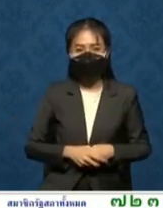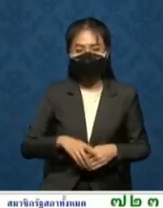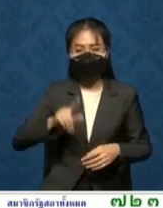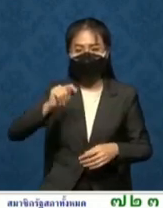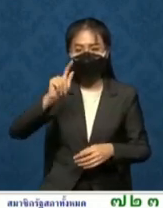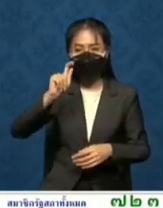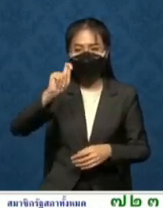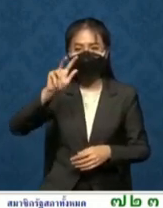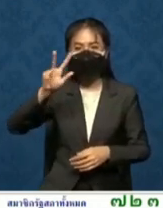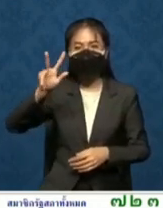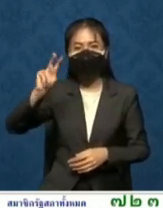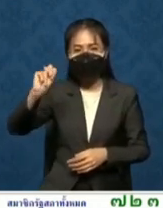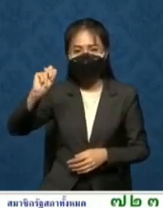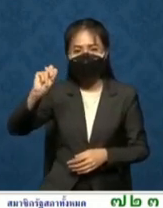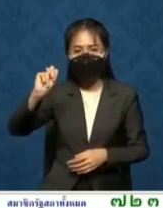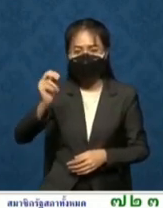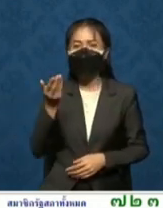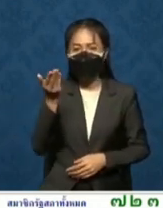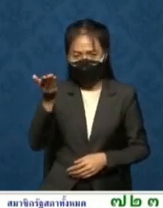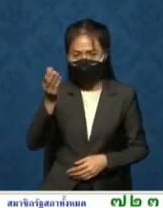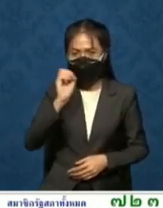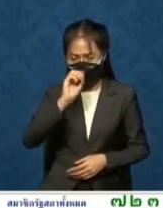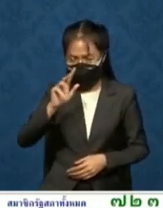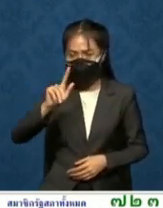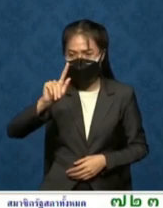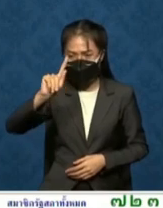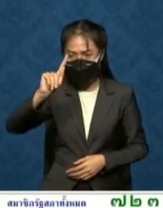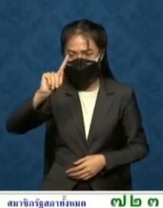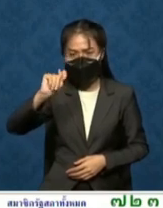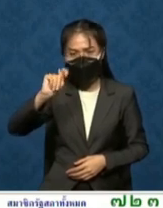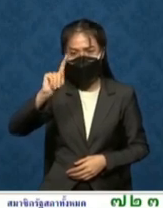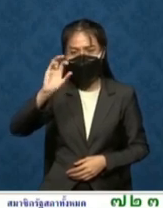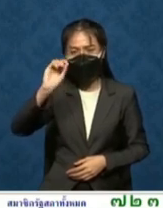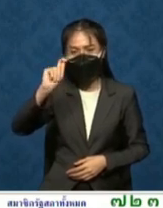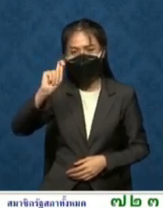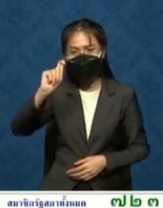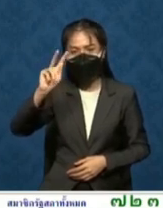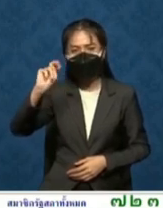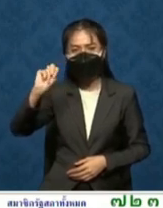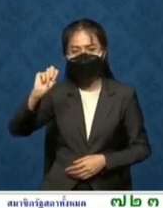ถอนนะครับถอนนะผมบอกให้ถอนก็ถอนนะครับ